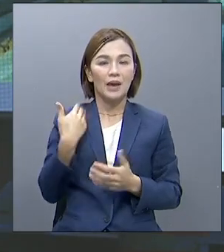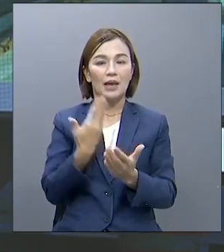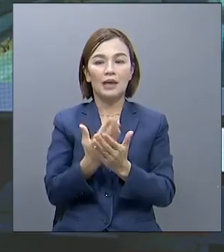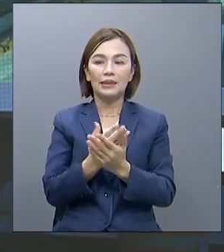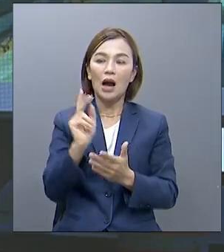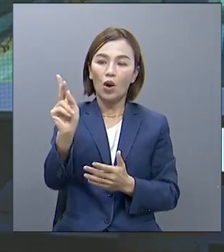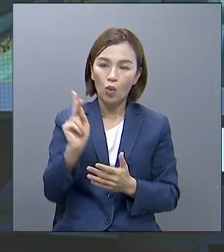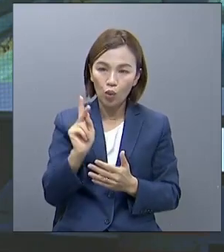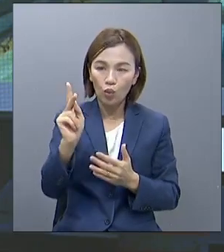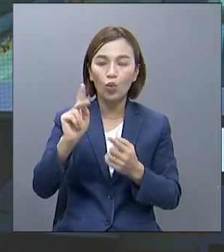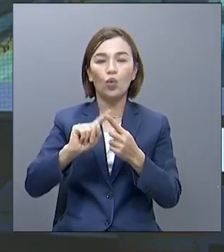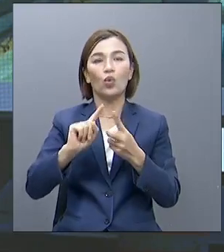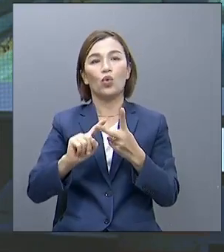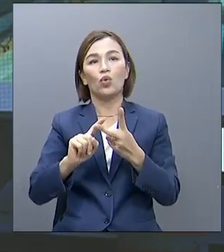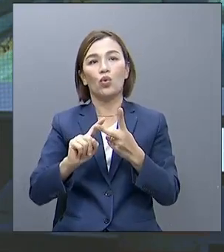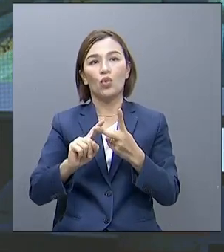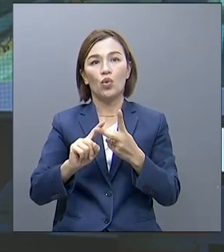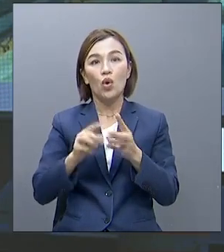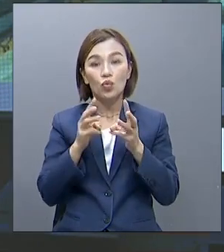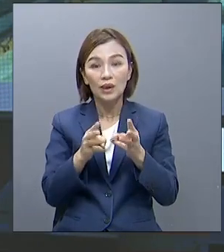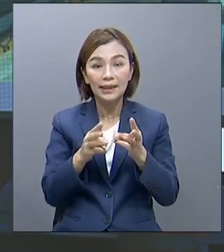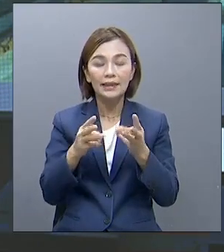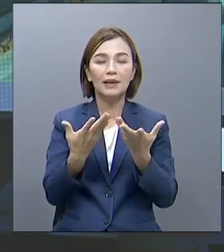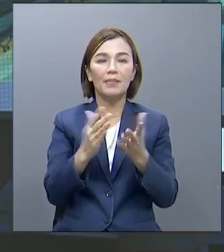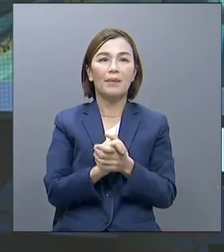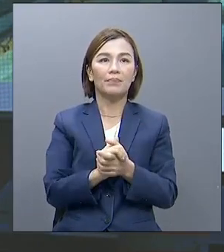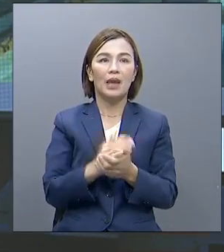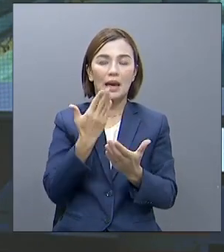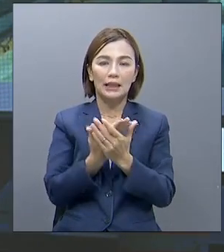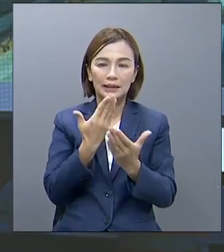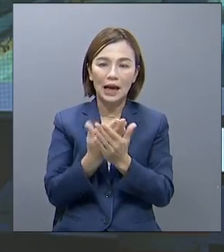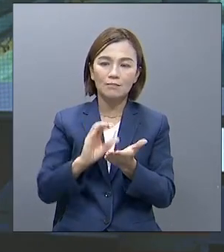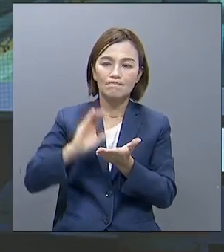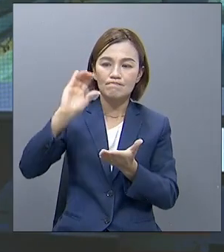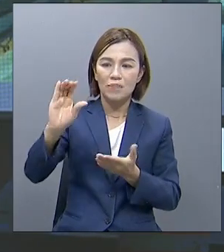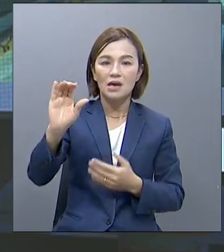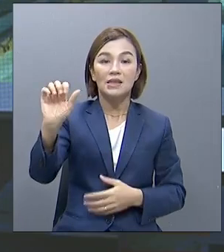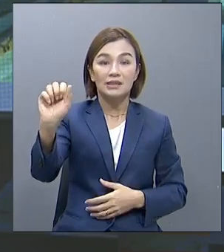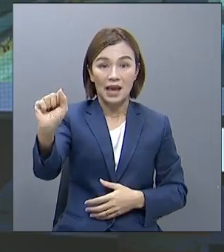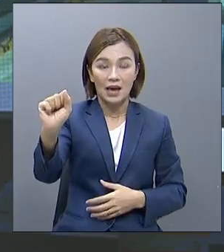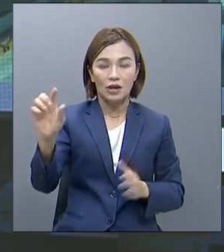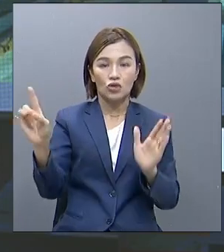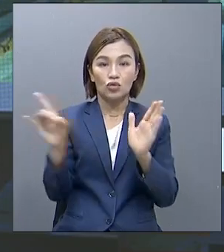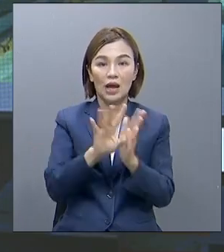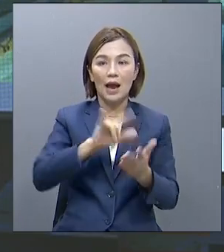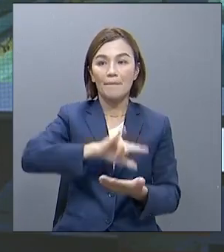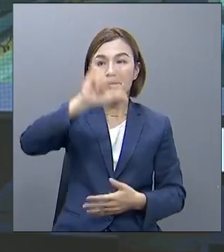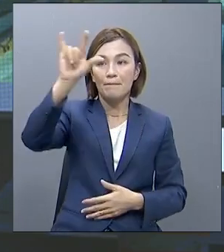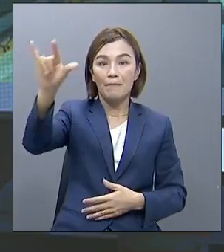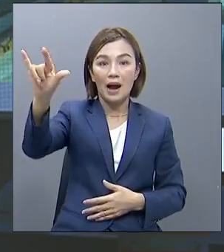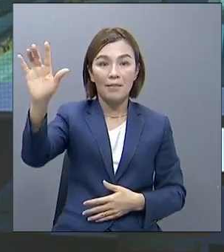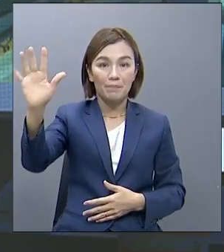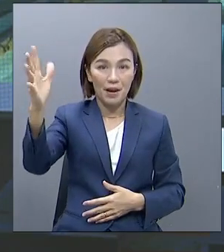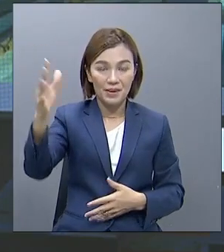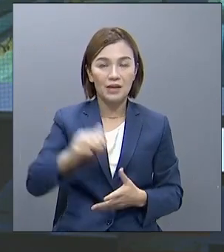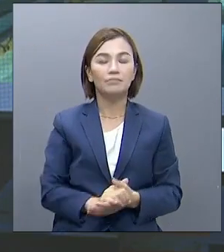ตรียมตัวบางคนเนี่ยใช้วิธีการเตรียมตัวเนี่ยนะคะใช้เงินหลักแสนเลยทีเดียวแต่ปรากฏว่าไม่ได้เดินทางไปค่ะเรื่องนี้ก็เ